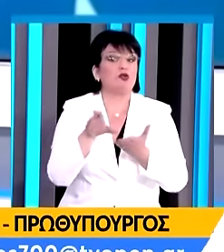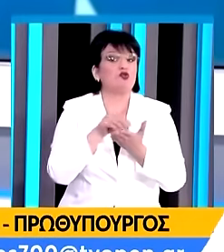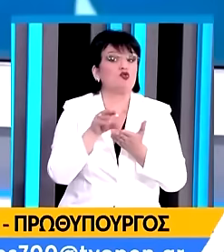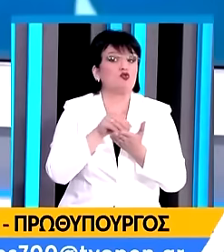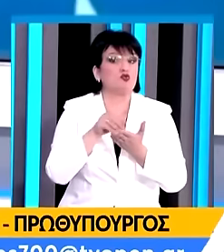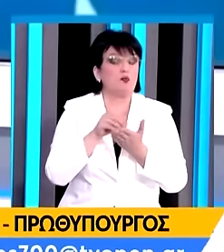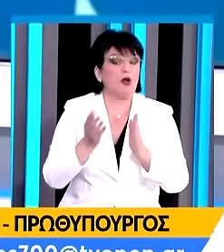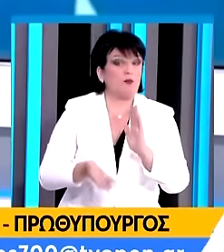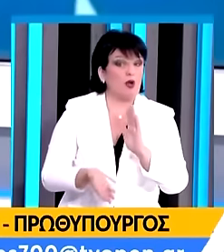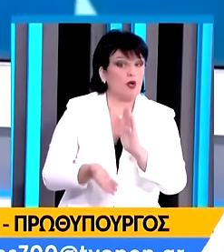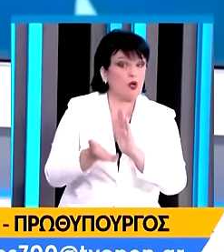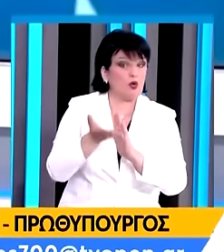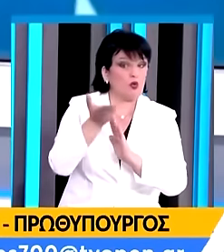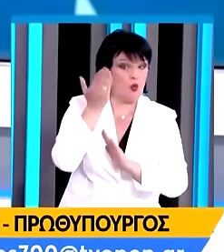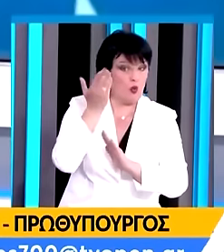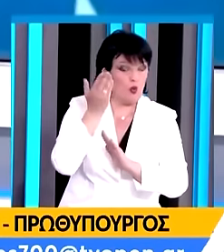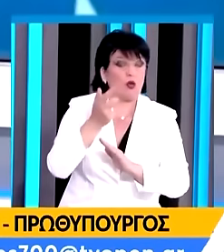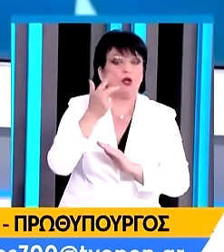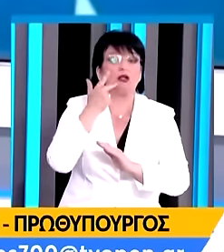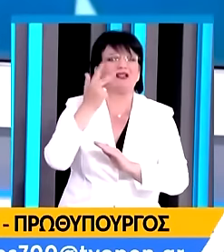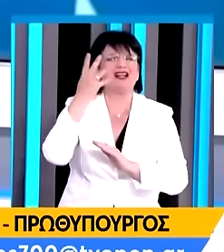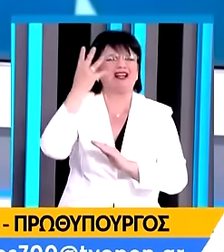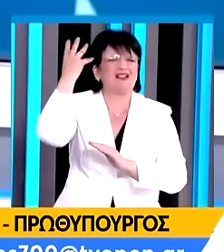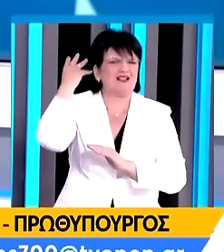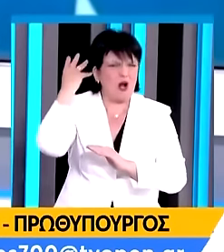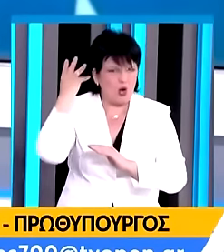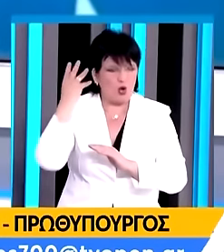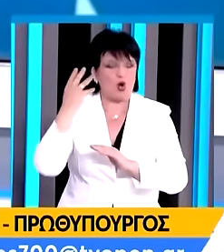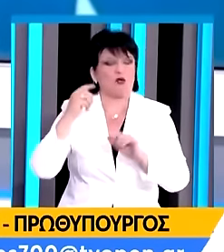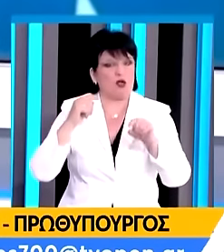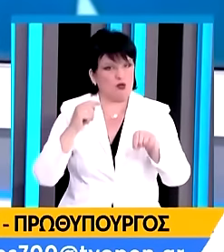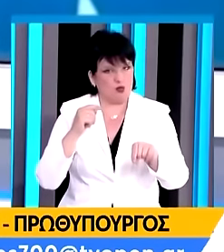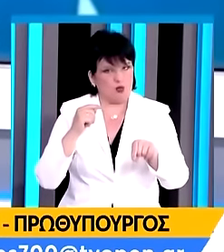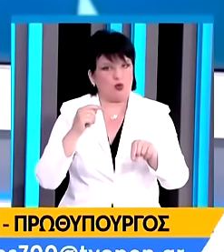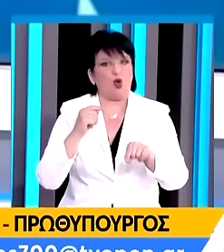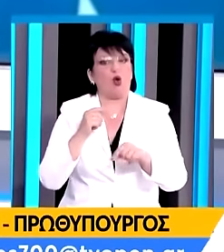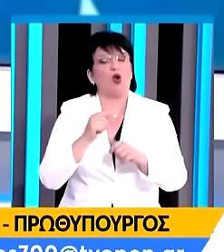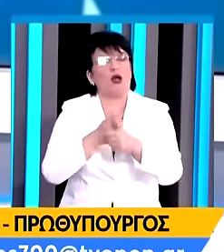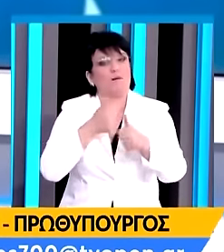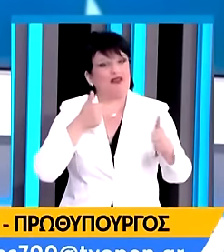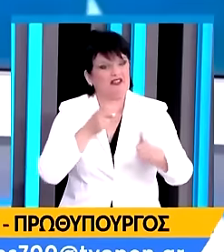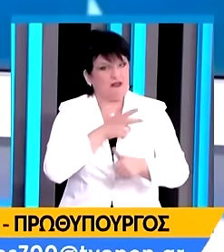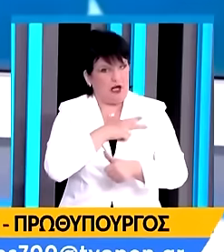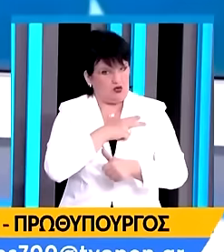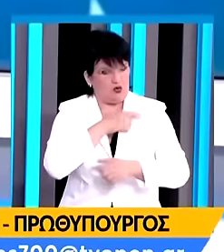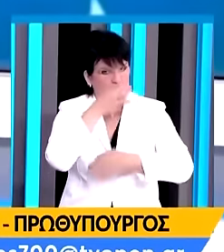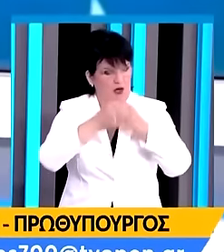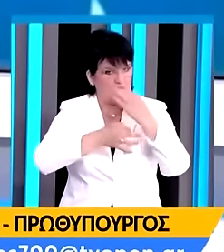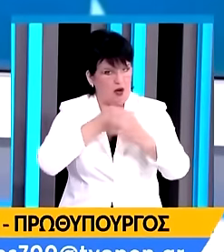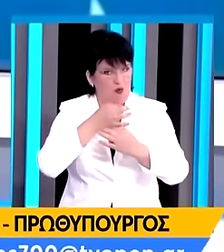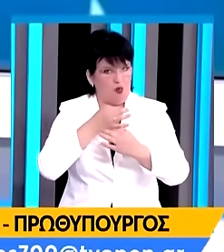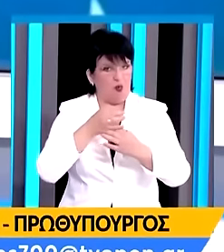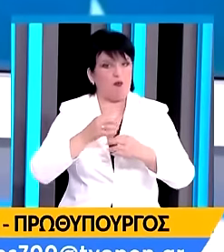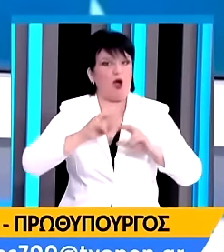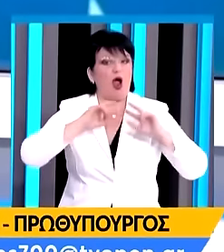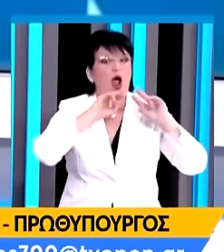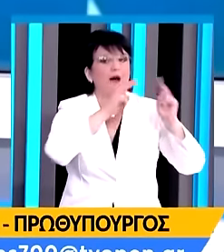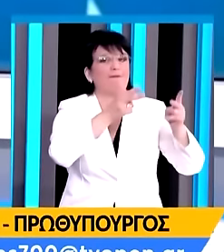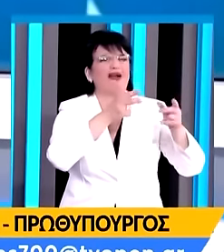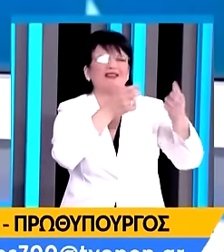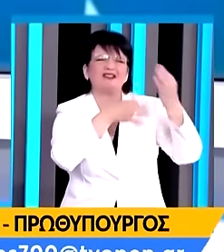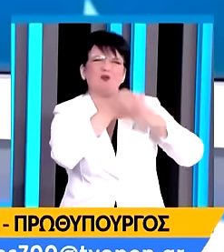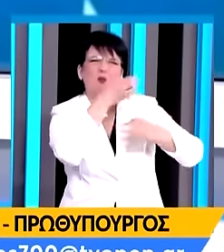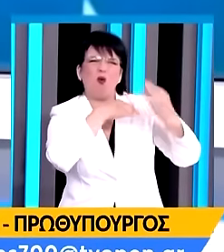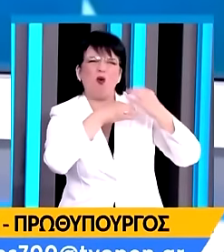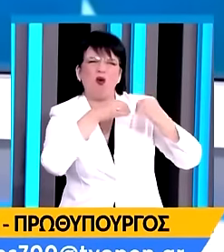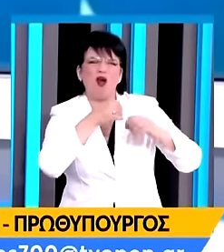αρκετά υψηλότερο από αυτό που ήταν πριν από 3-4 χρόνια. Αυτό για να βάλουμε τα πράγματα στη θέση τους, κυρίως ως απάντηση σε αυτούς που λένε ότι